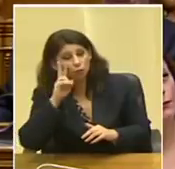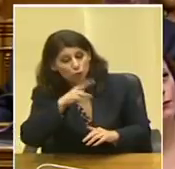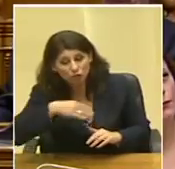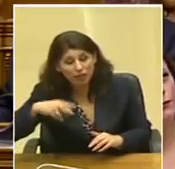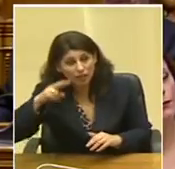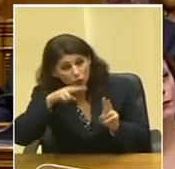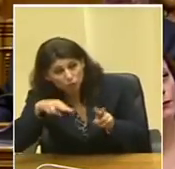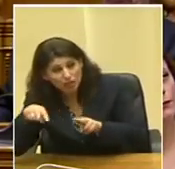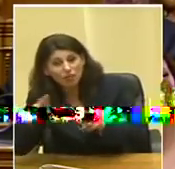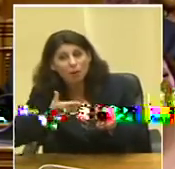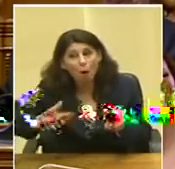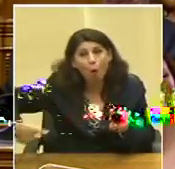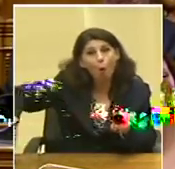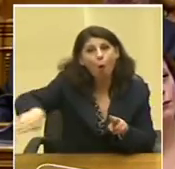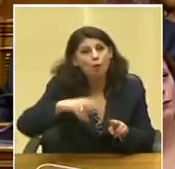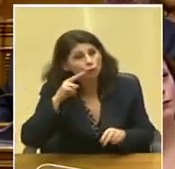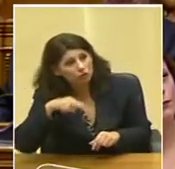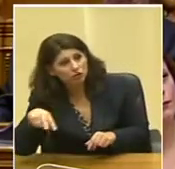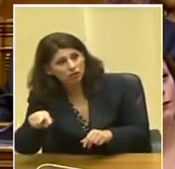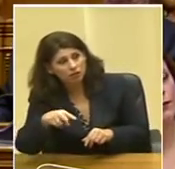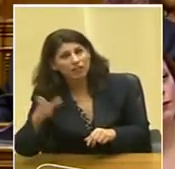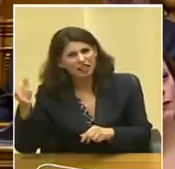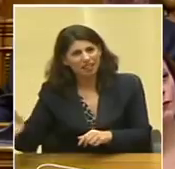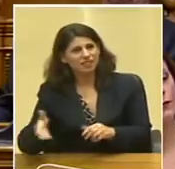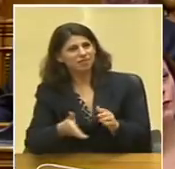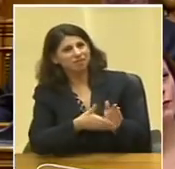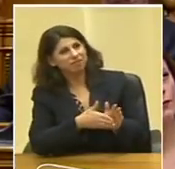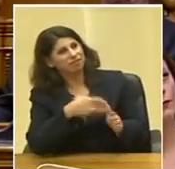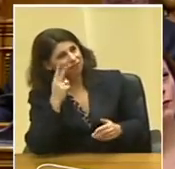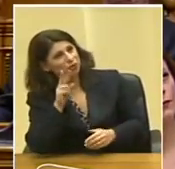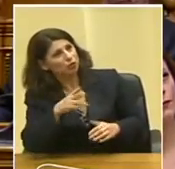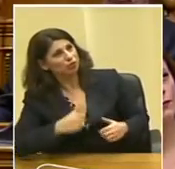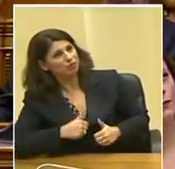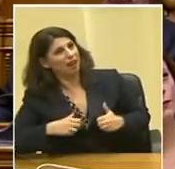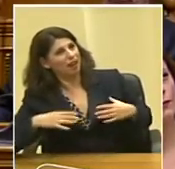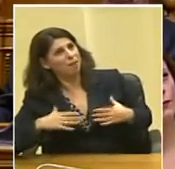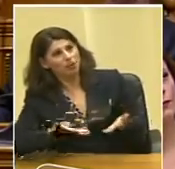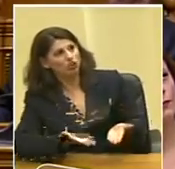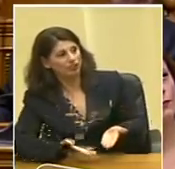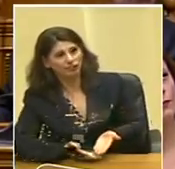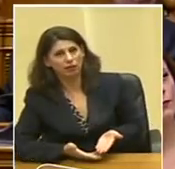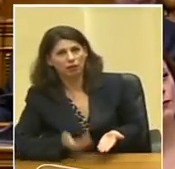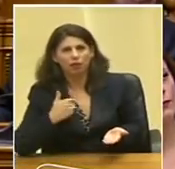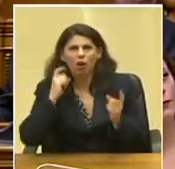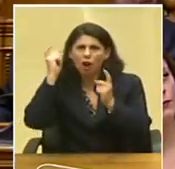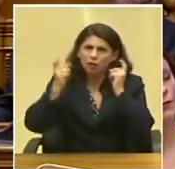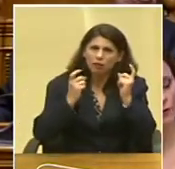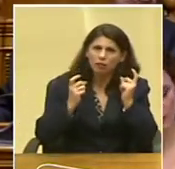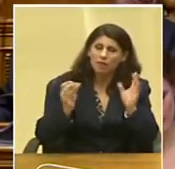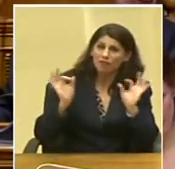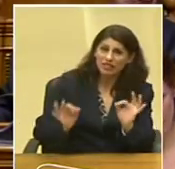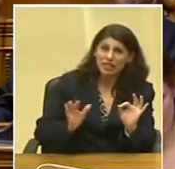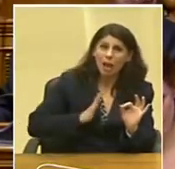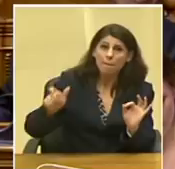μας, τους είδαμε όλοι μας και τους καμαρώσατε κι εσείς. Και αναρωτιέμαι. Βεβαίως, οι πολίτες που έχουν